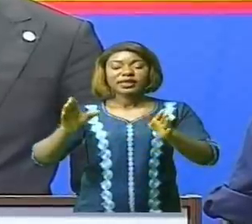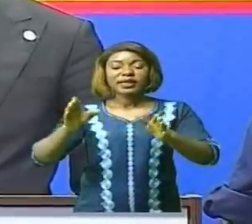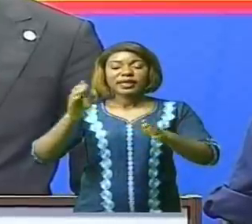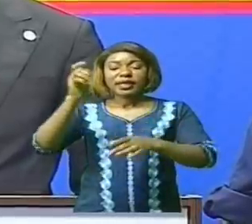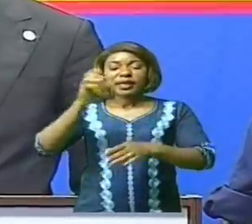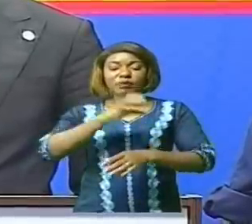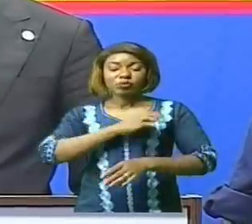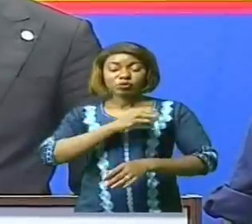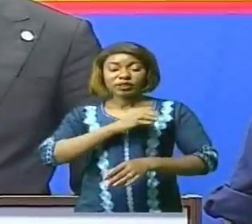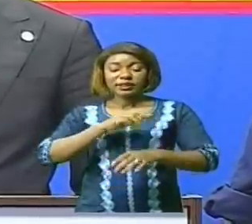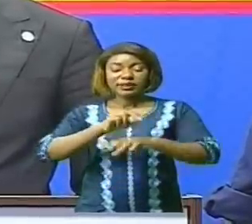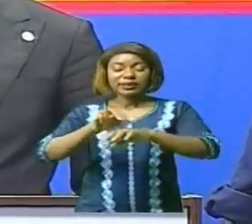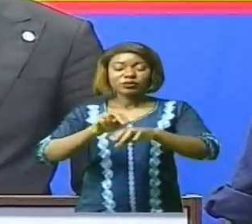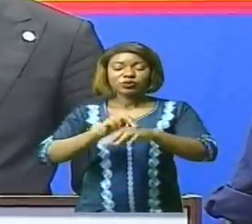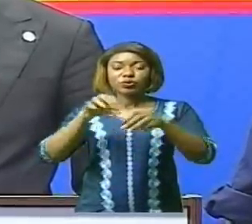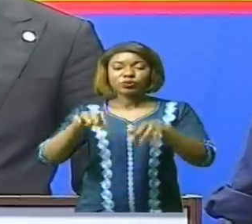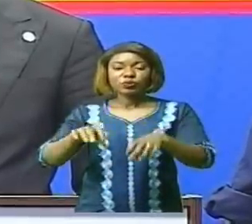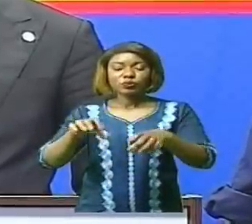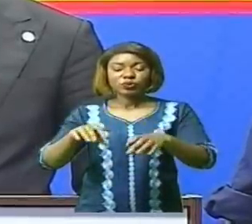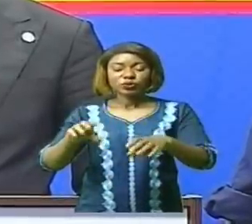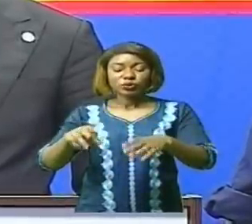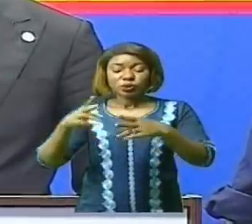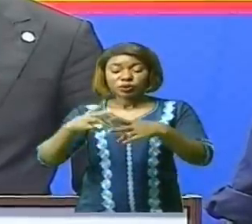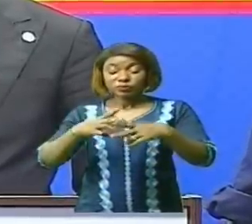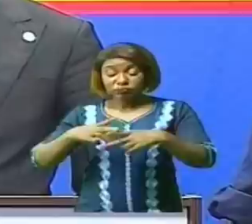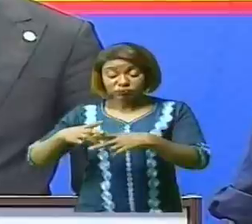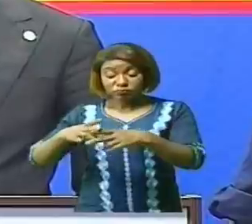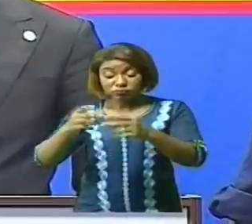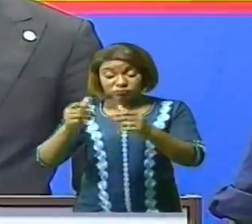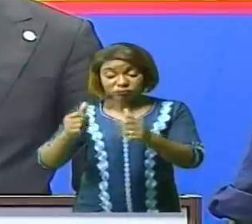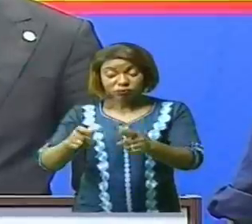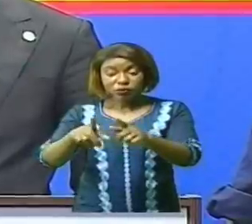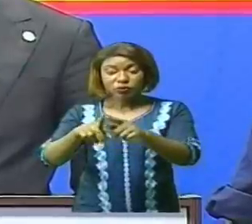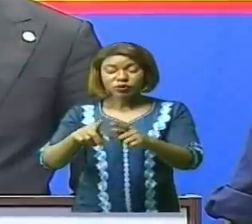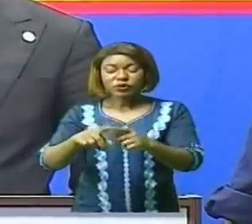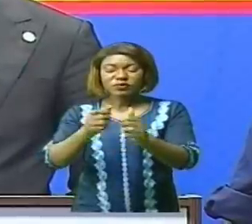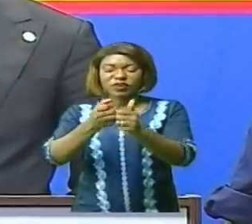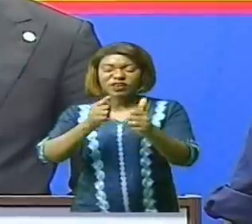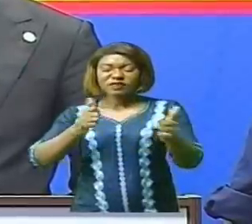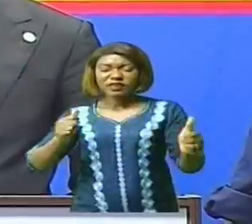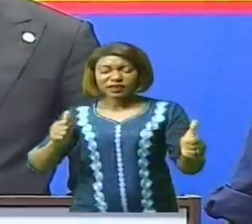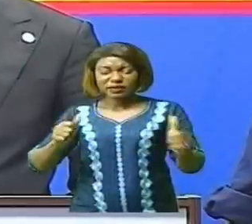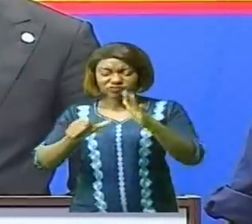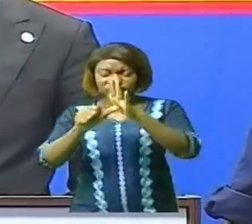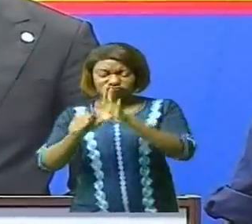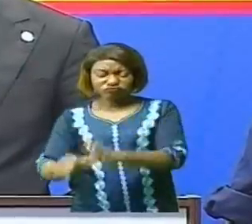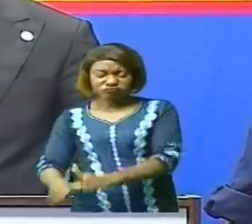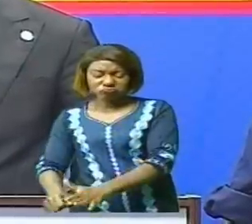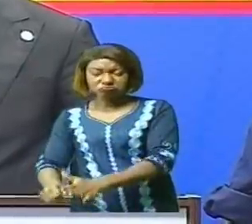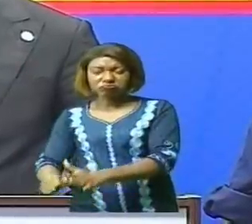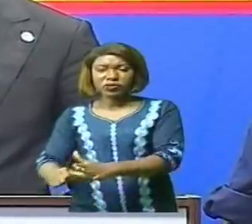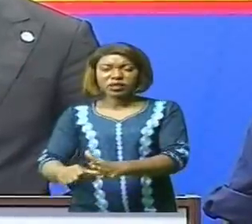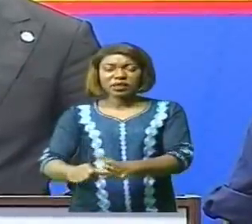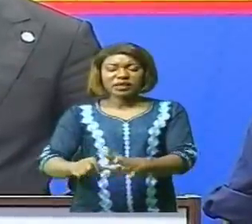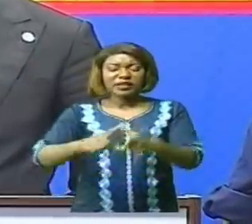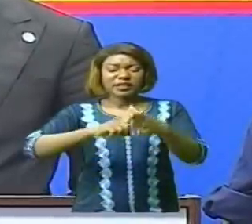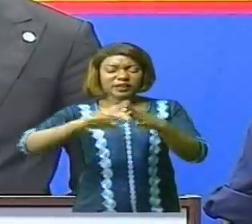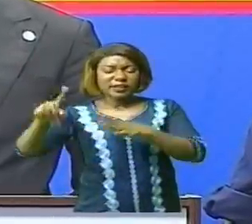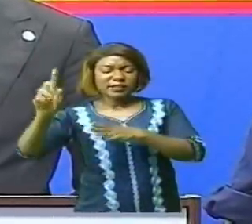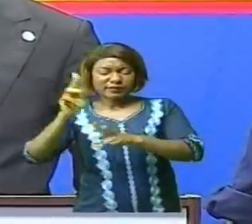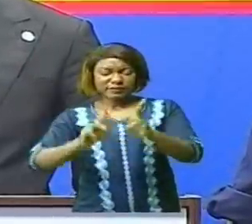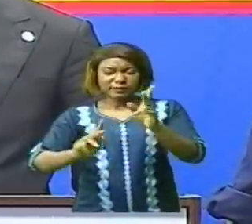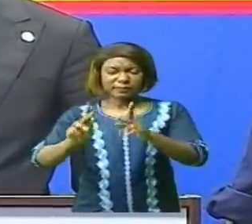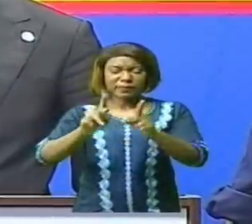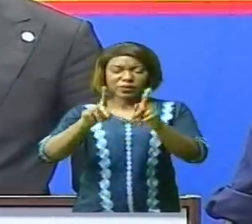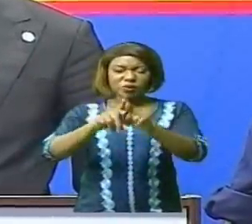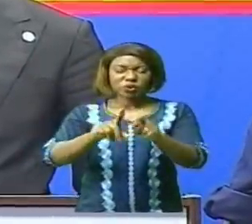congolaise à prendre toutes les dispositions requises pour éviter la stigmatisation, la chasse à l'homme